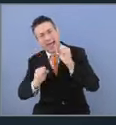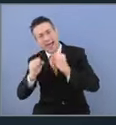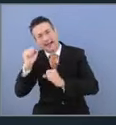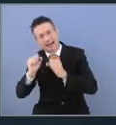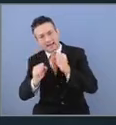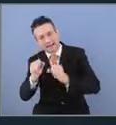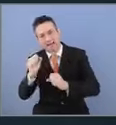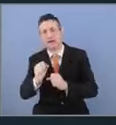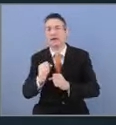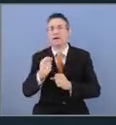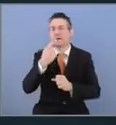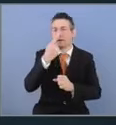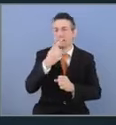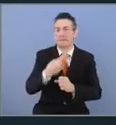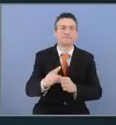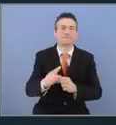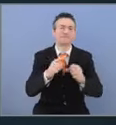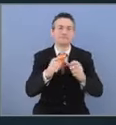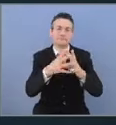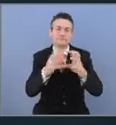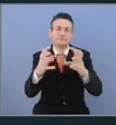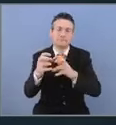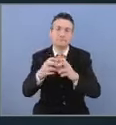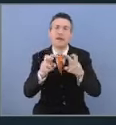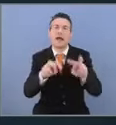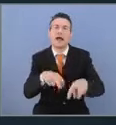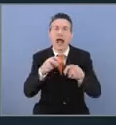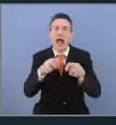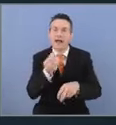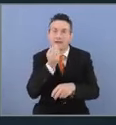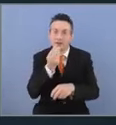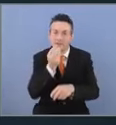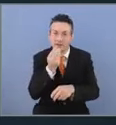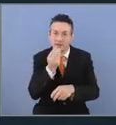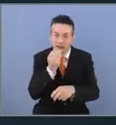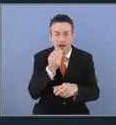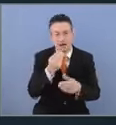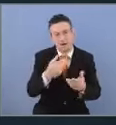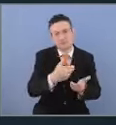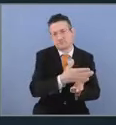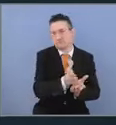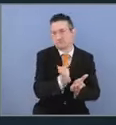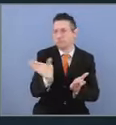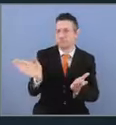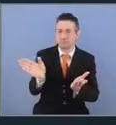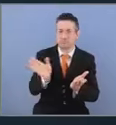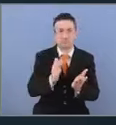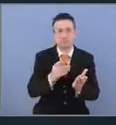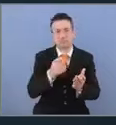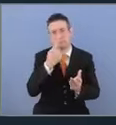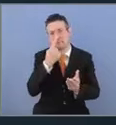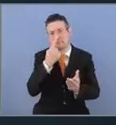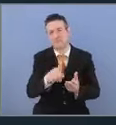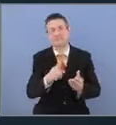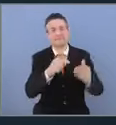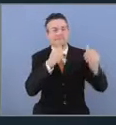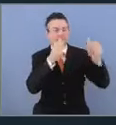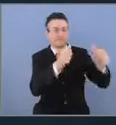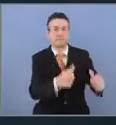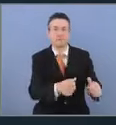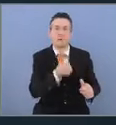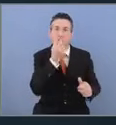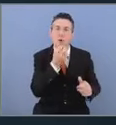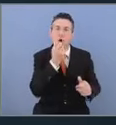paniere dei prodotti rispetto a quelli che sono oggi online con il bando Bonus Lazio chilometro zero. Come